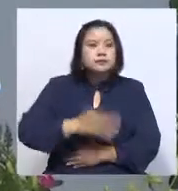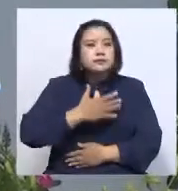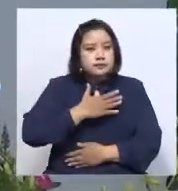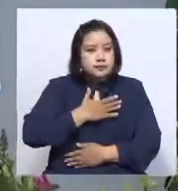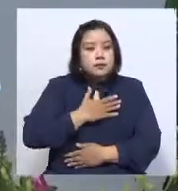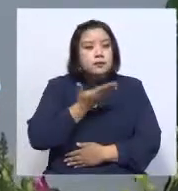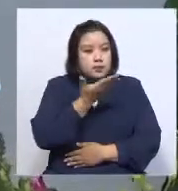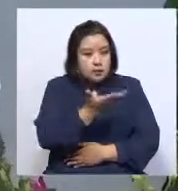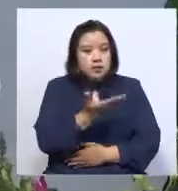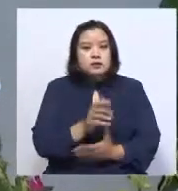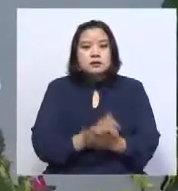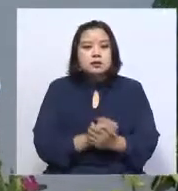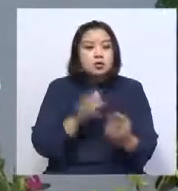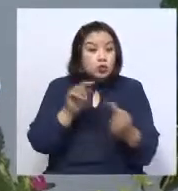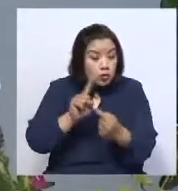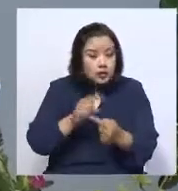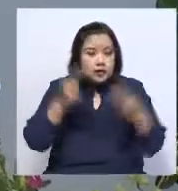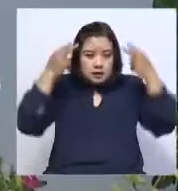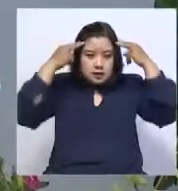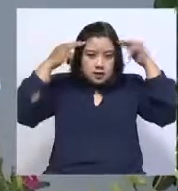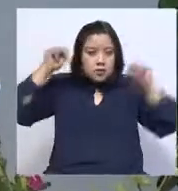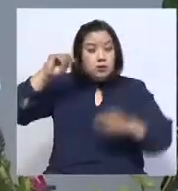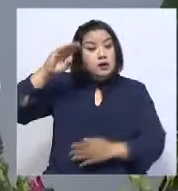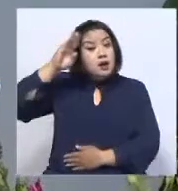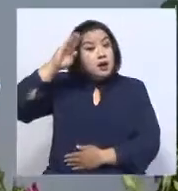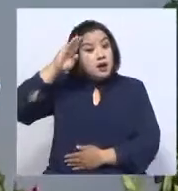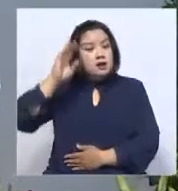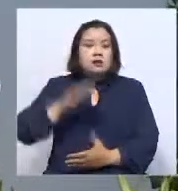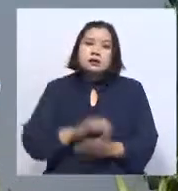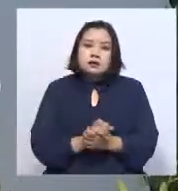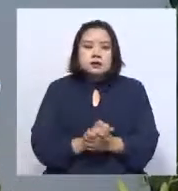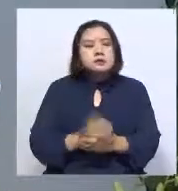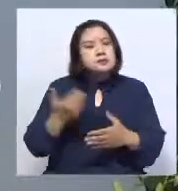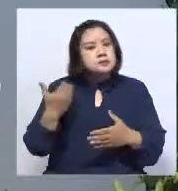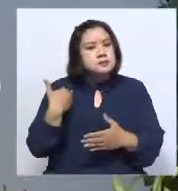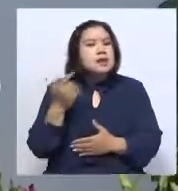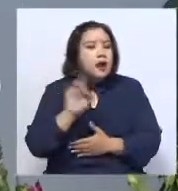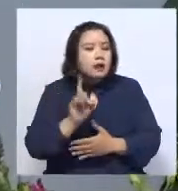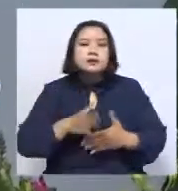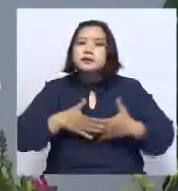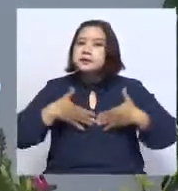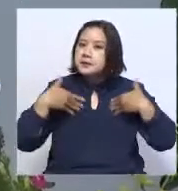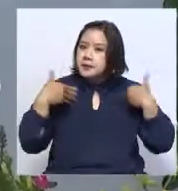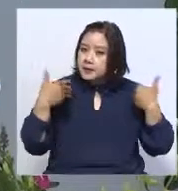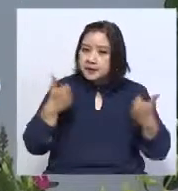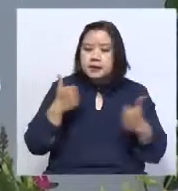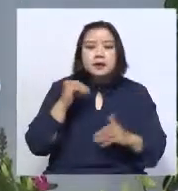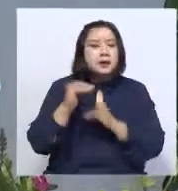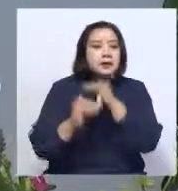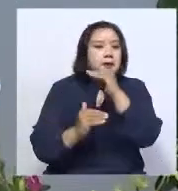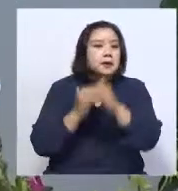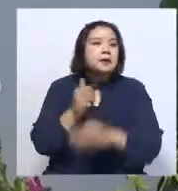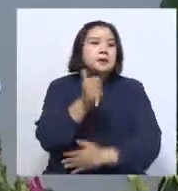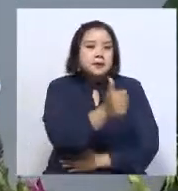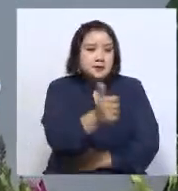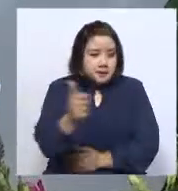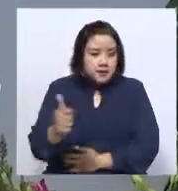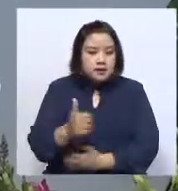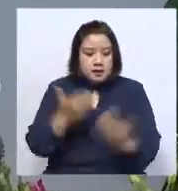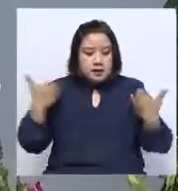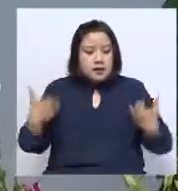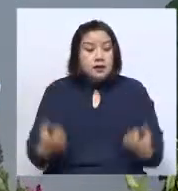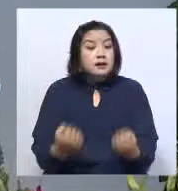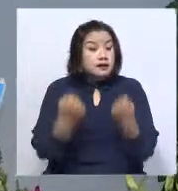รให้นายกมีความสุขความเจริญมีสุขภาพแข็งแร